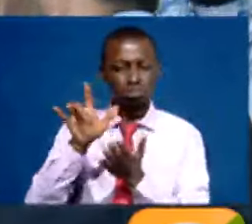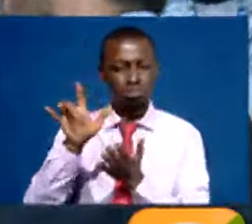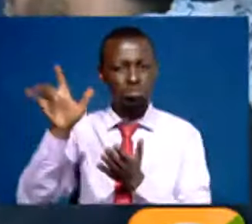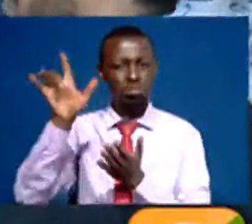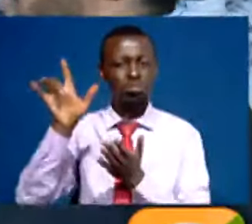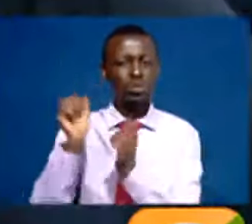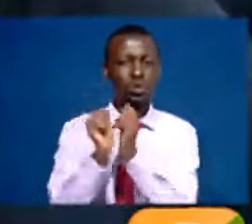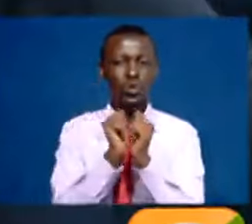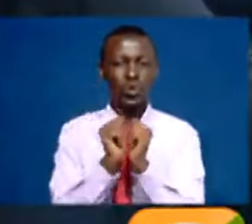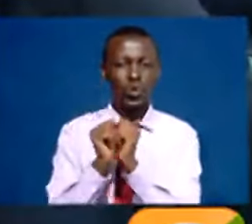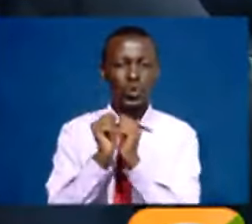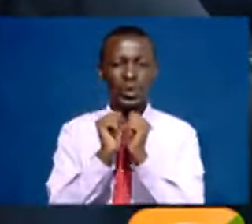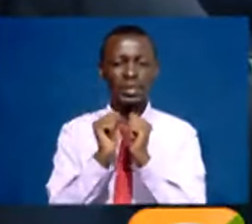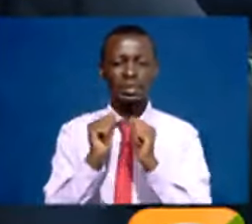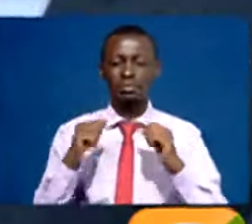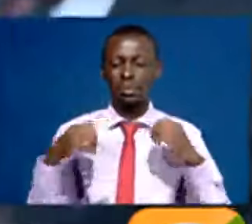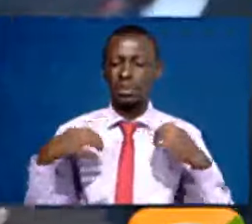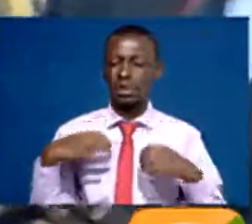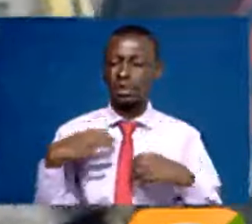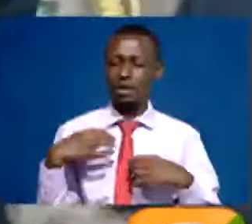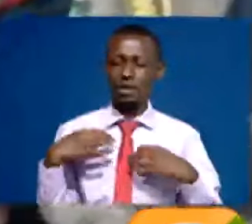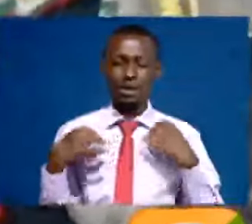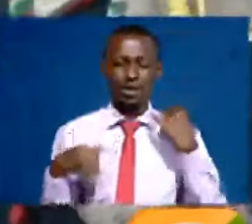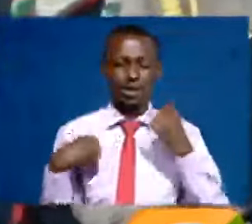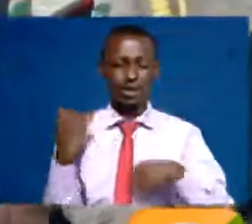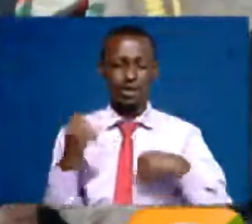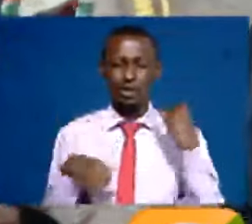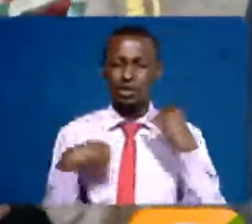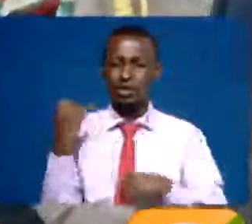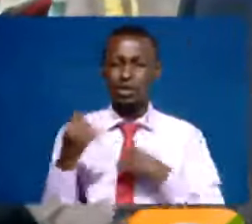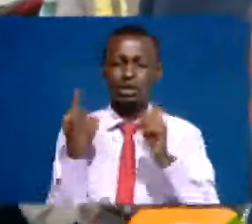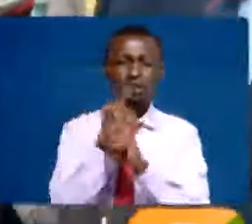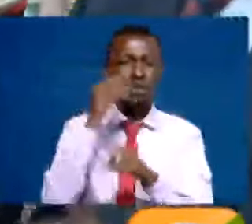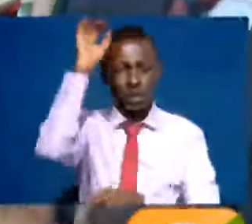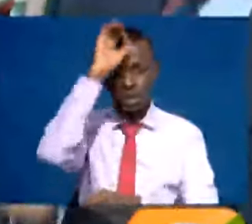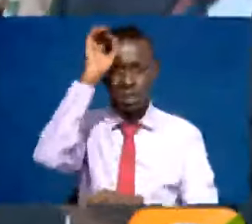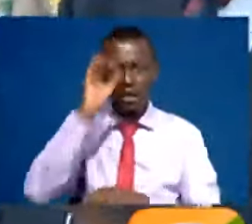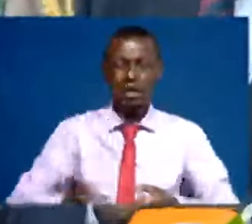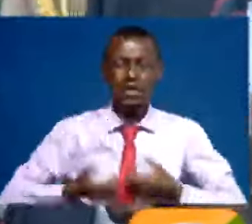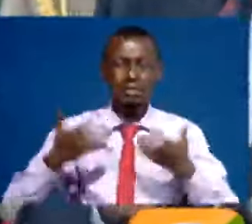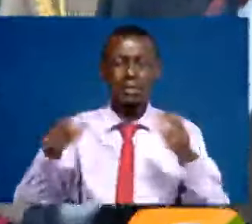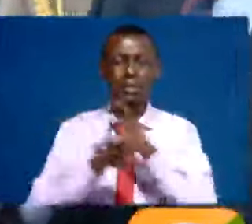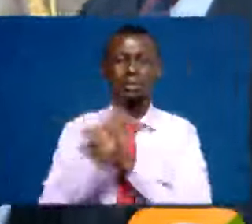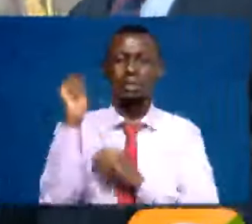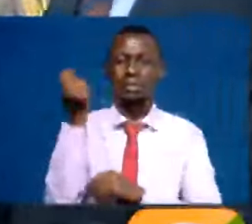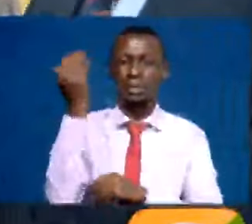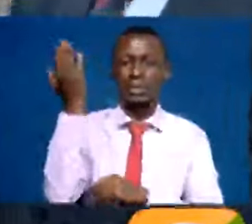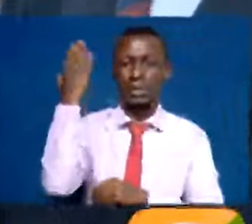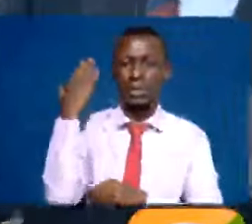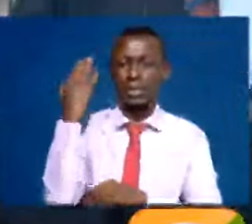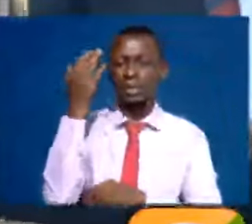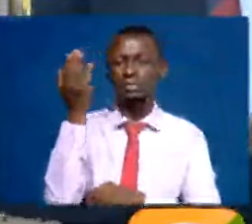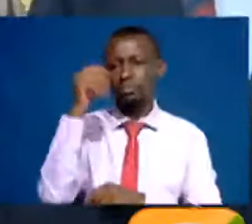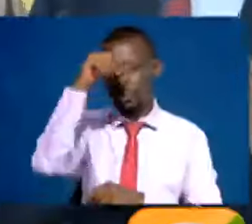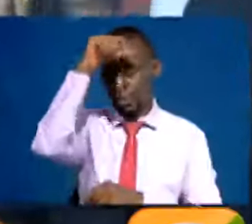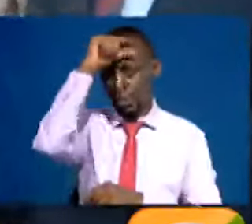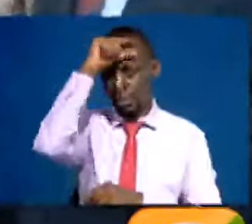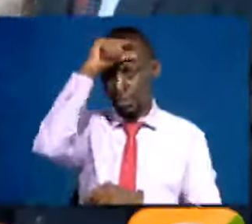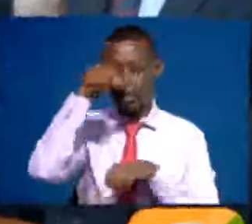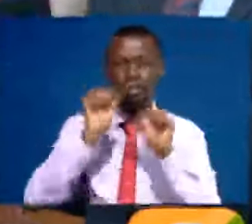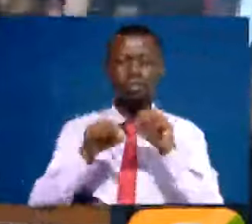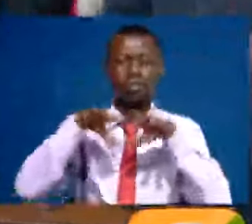ambayo imevutia hisia na hasira ya umma. Kama naibu wa rais katika utawala uliopita, alikodisha ndege nyingine ya kifahari